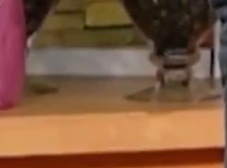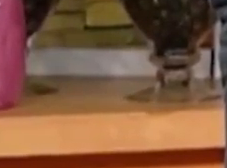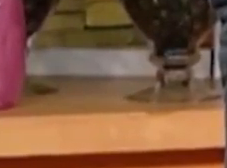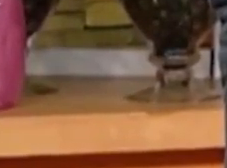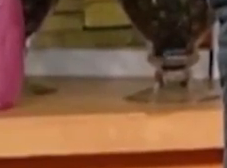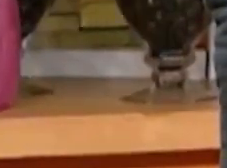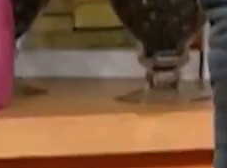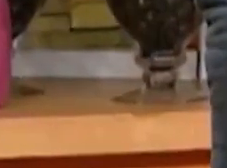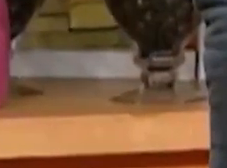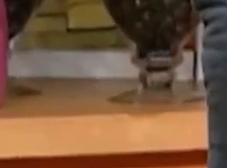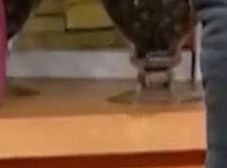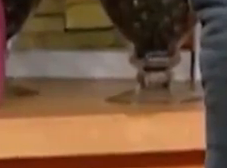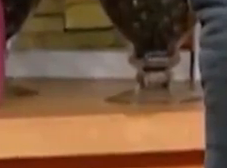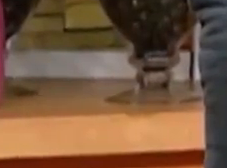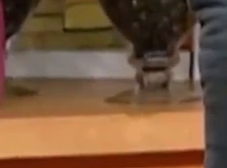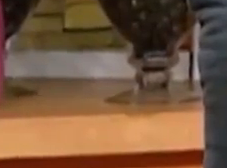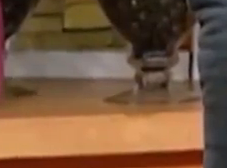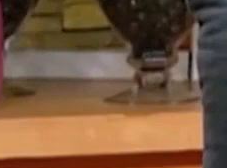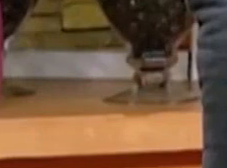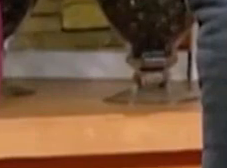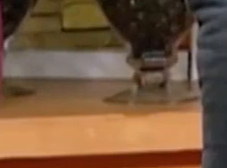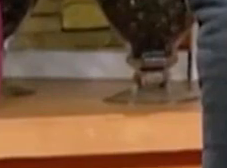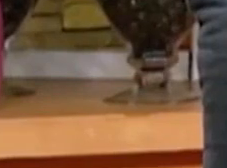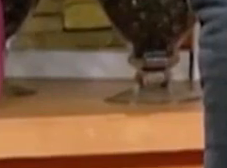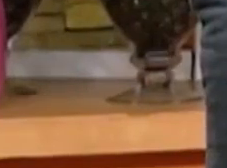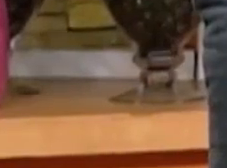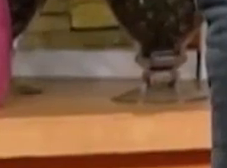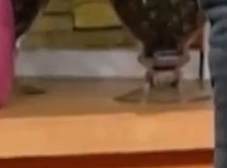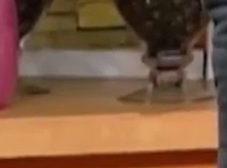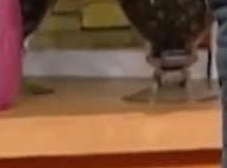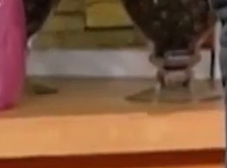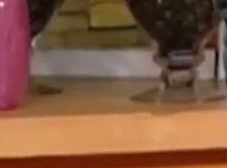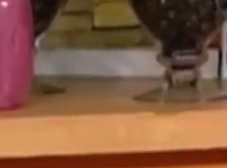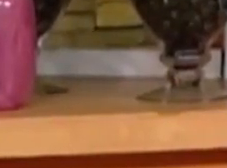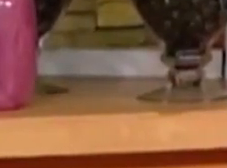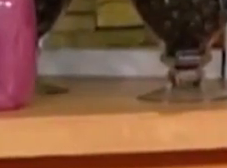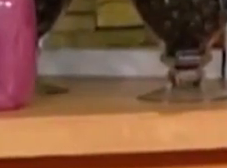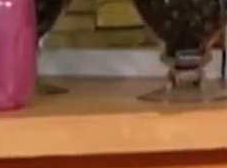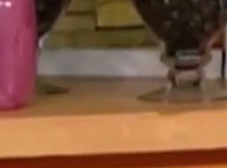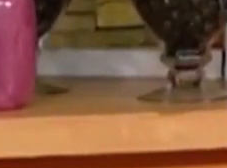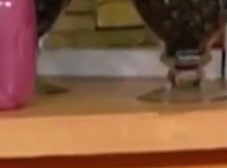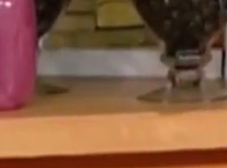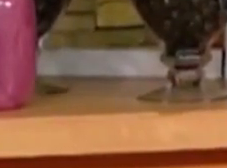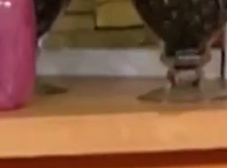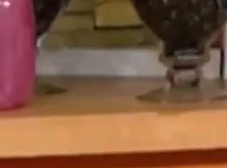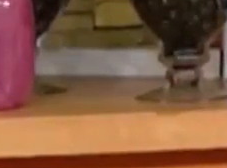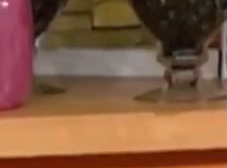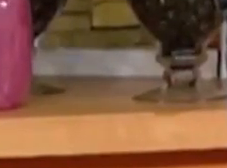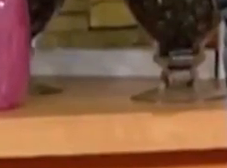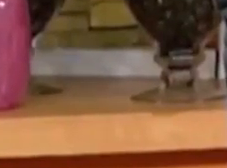I-click lang ang subscribe button. At sa mga kapuso abroad, maaari kaming masubaybayan